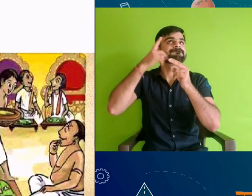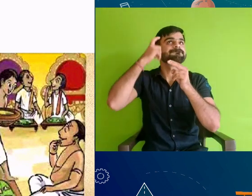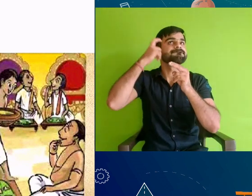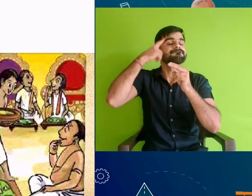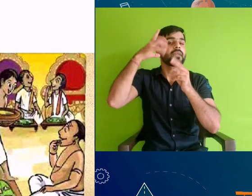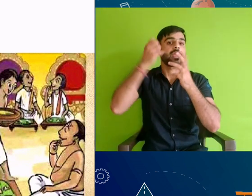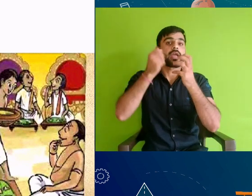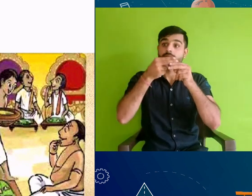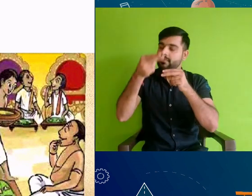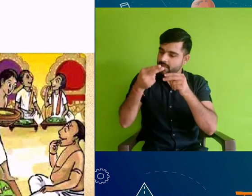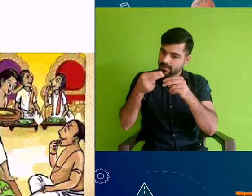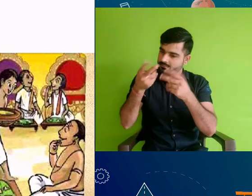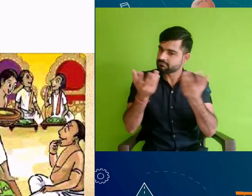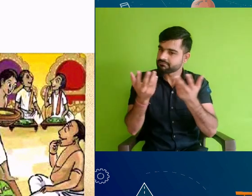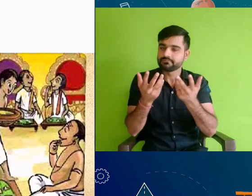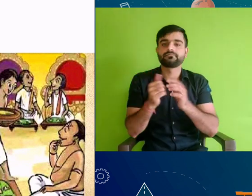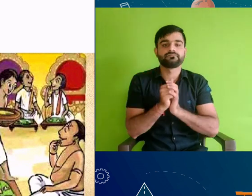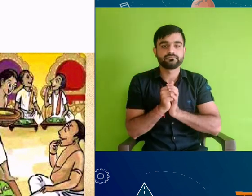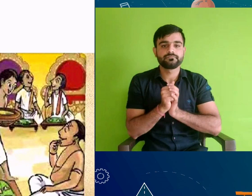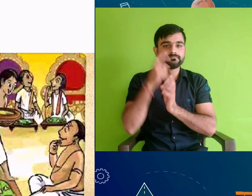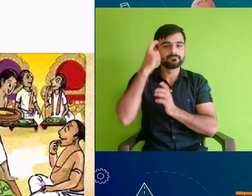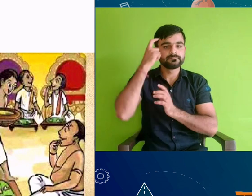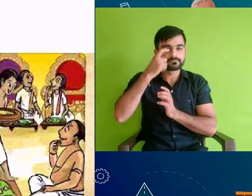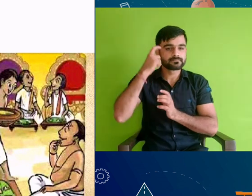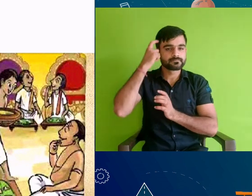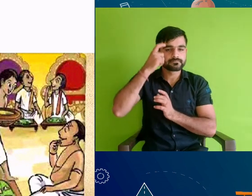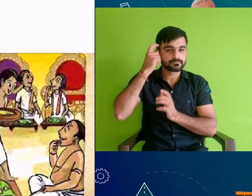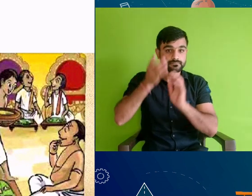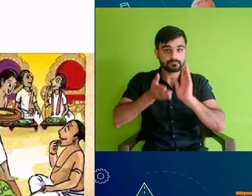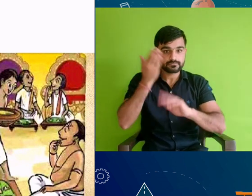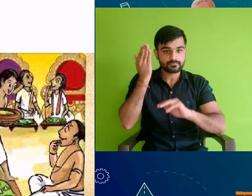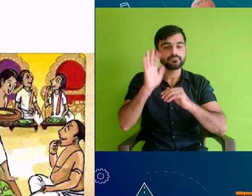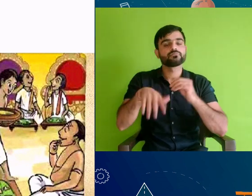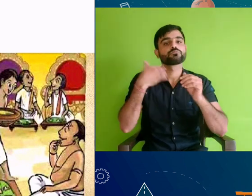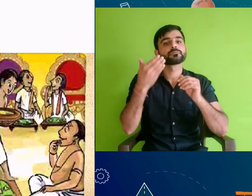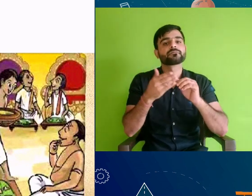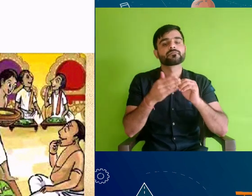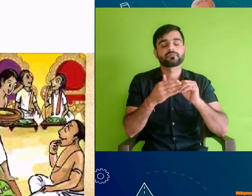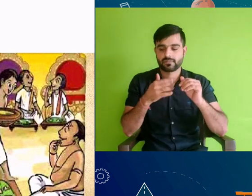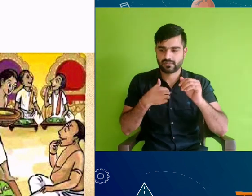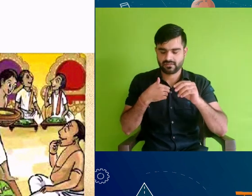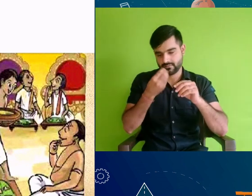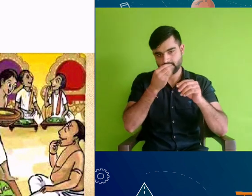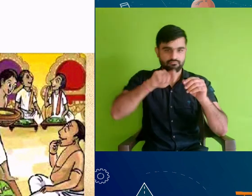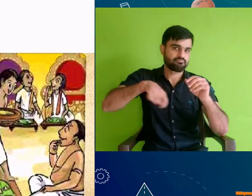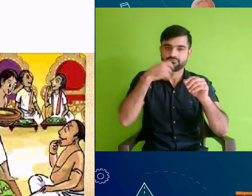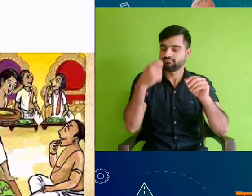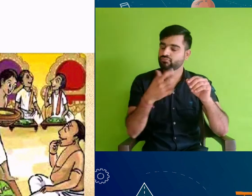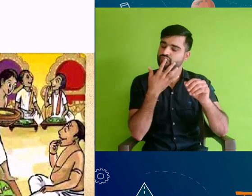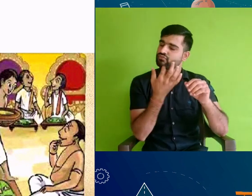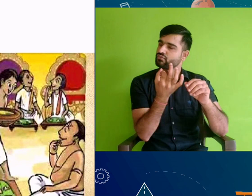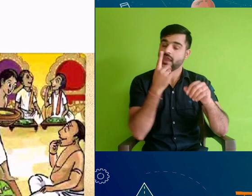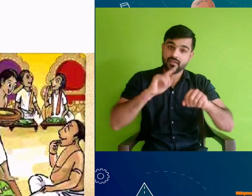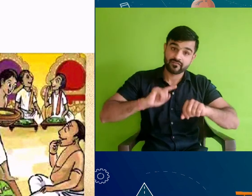नाम रखना था. तो उन्होंने सोचा, बहुत सोचा. उन्होंने सोचा कि मैंने इतनी अच्छी डिश बनाई है, पहली बार बनाई